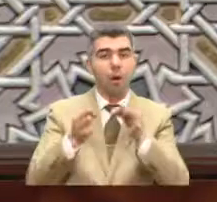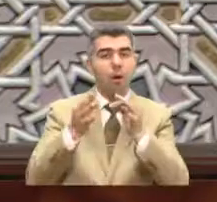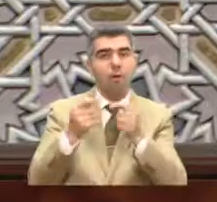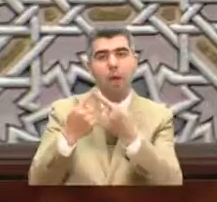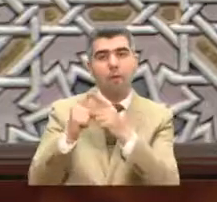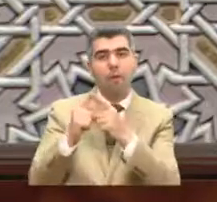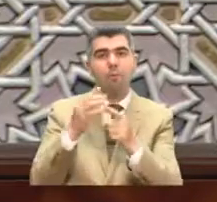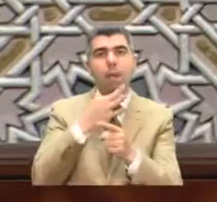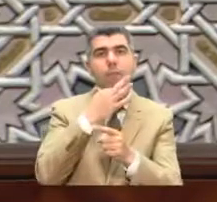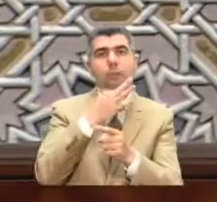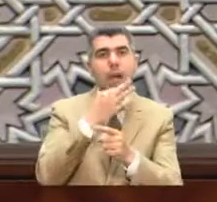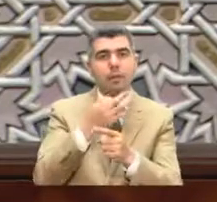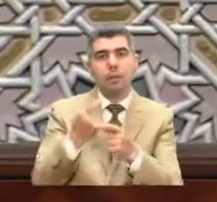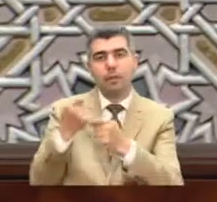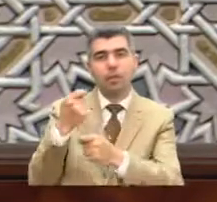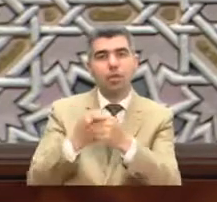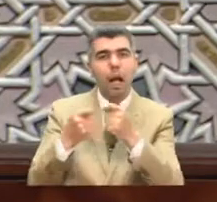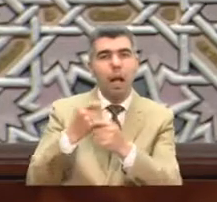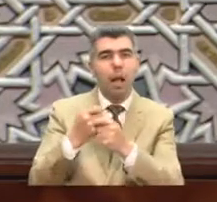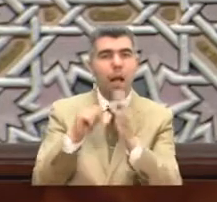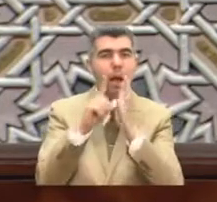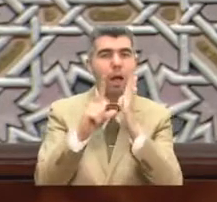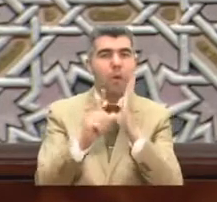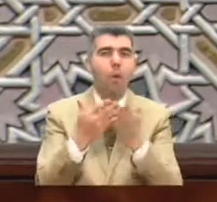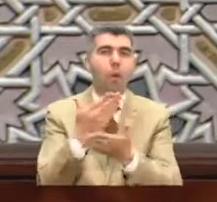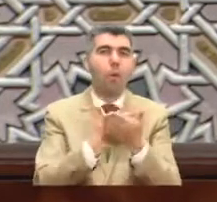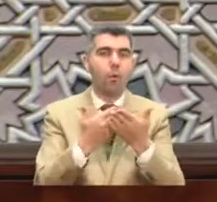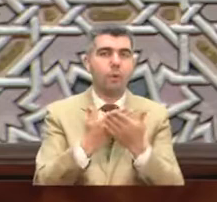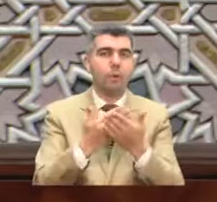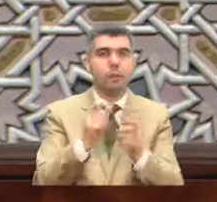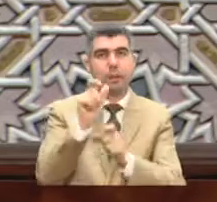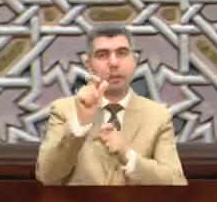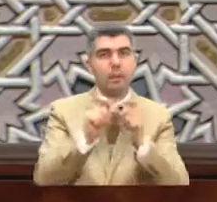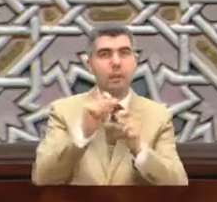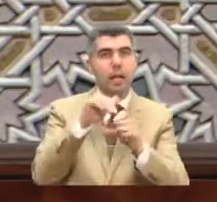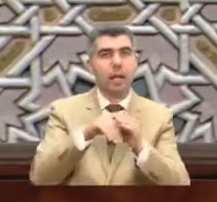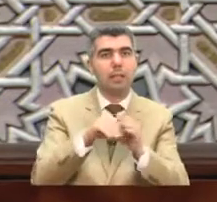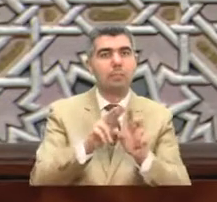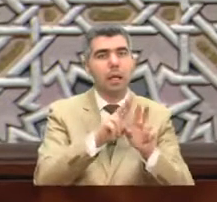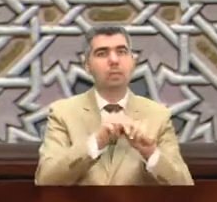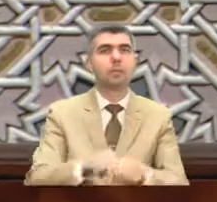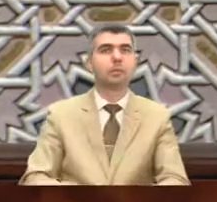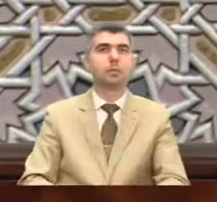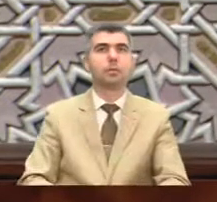الوطني لتبسيط مساطر التجارة الخارجية للسيدات والسادة النواب المحترمين من فريق التجمع الدستوري.